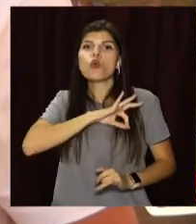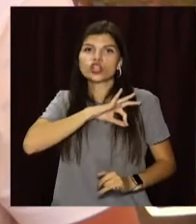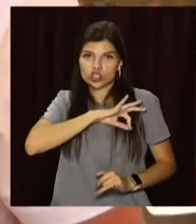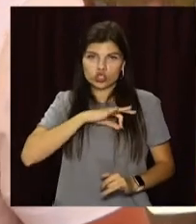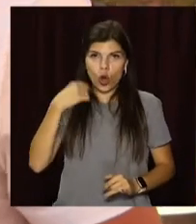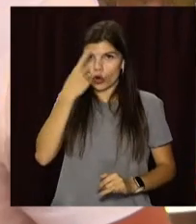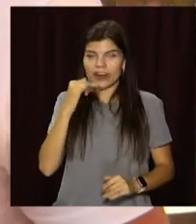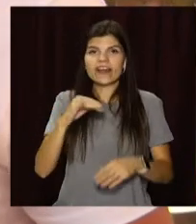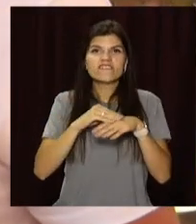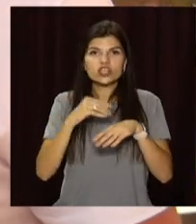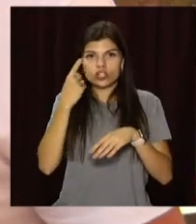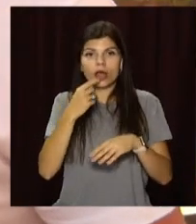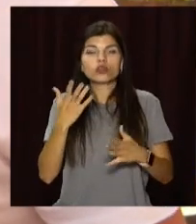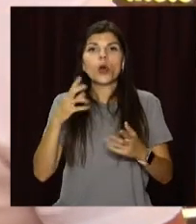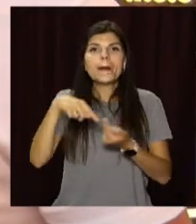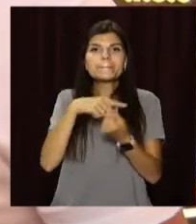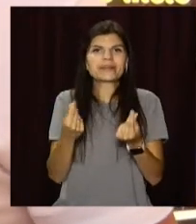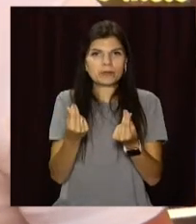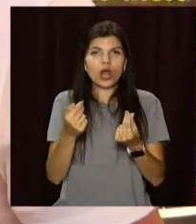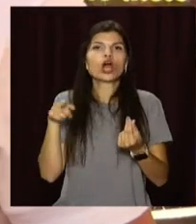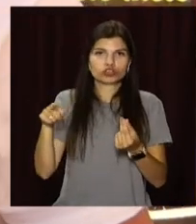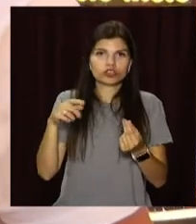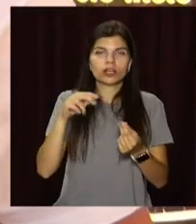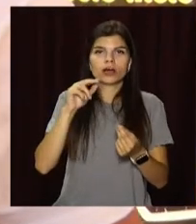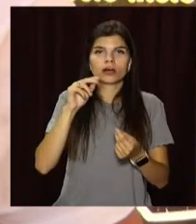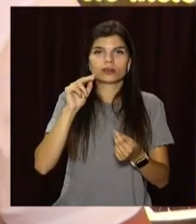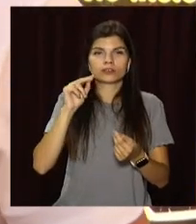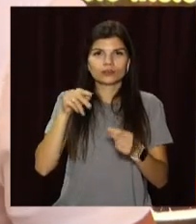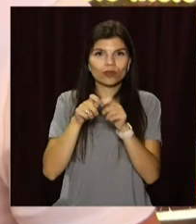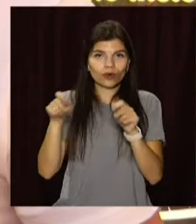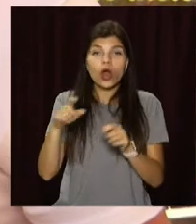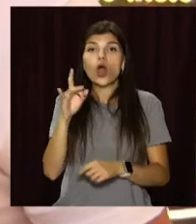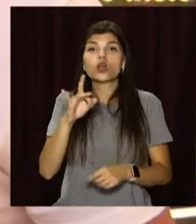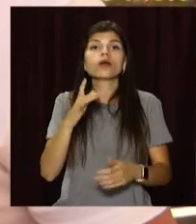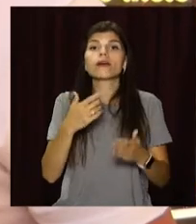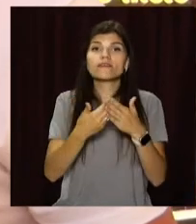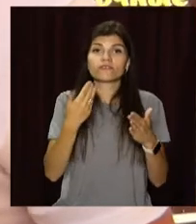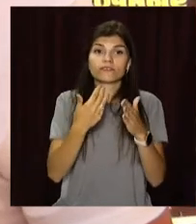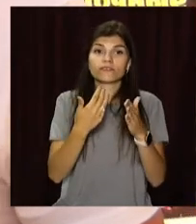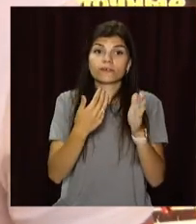осіб та фізичних осіб-підприємців розмір штрафу складає від